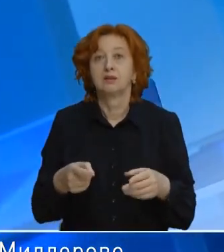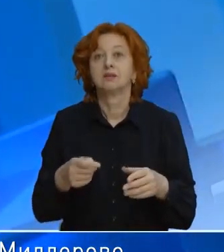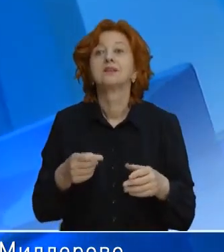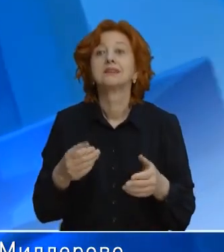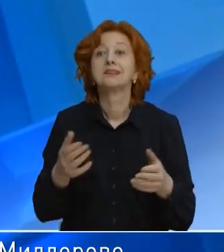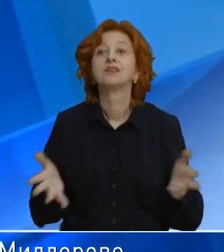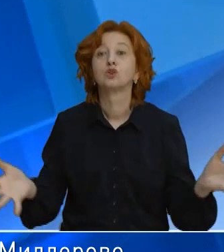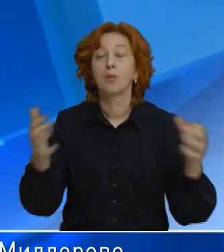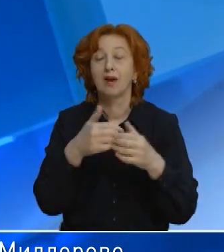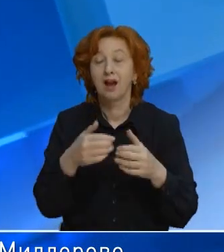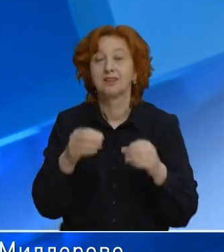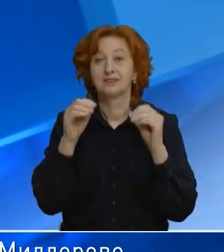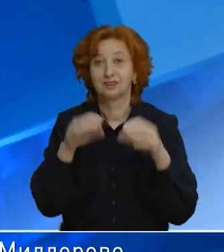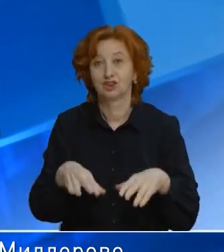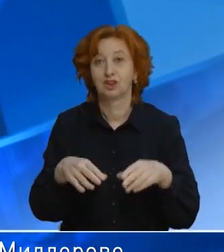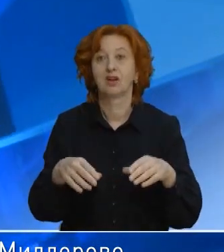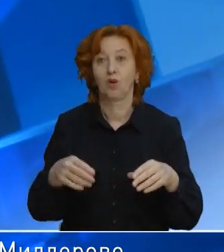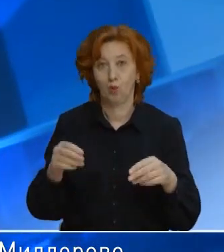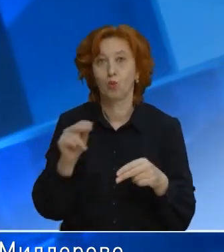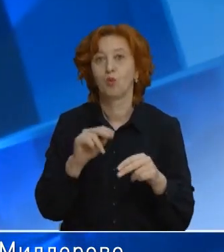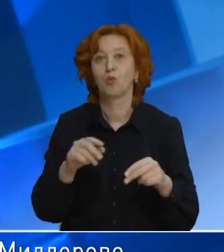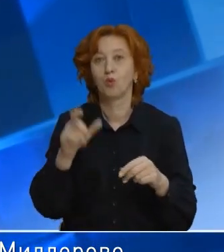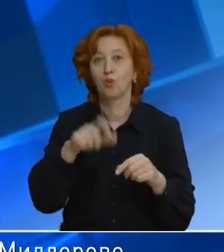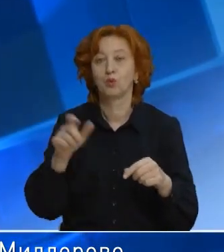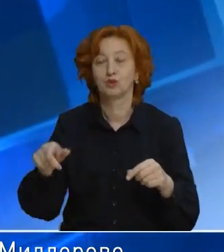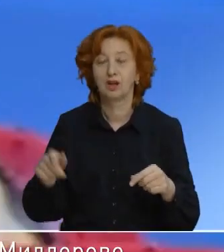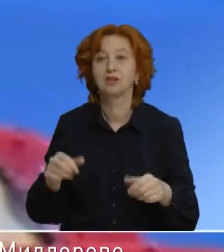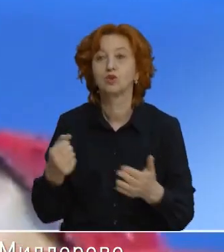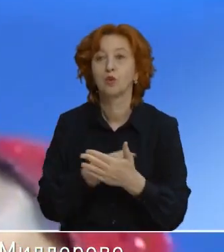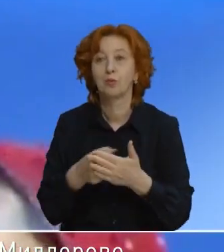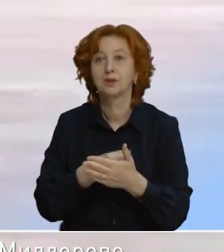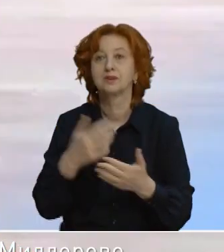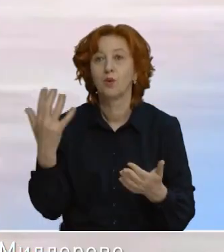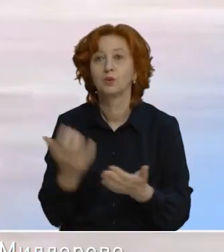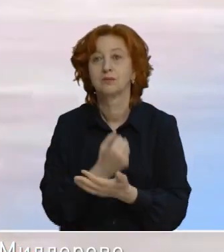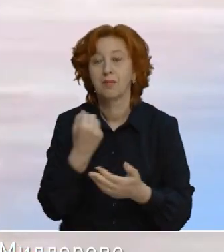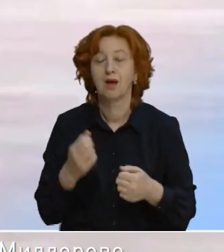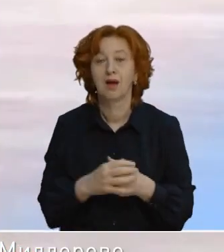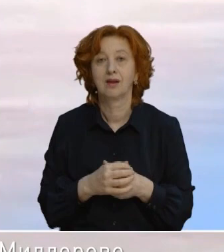сдаваться, участники акции рассказали на форуме «Моя история успеха».